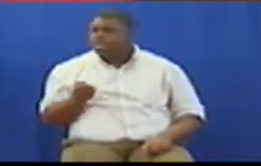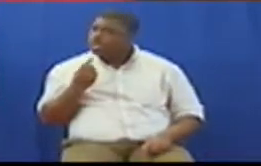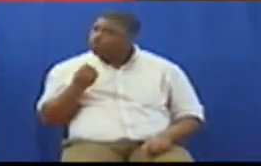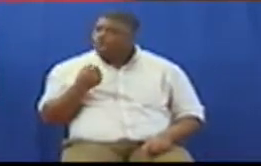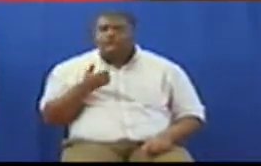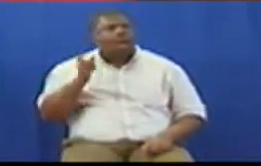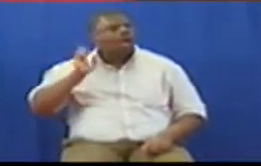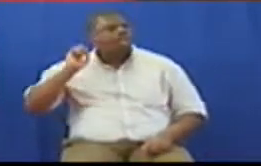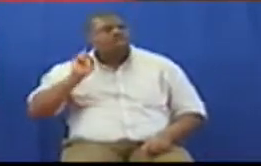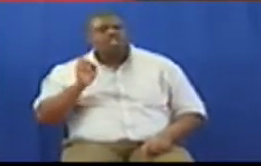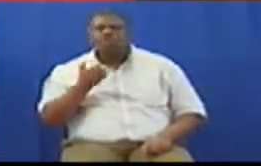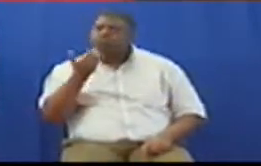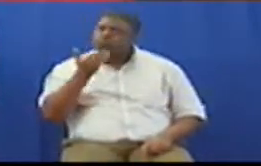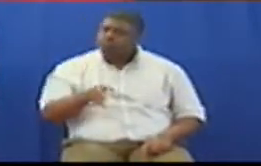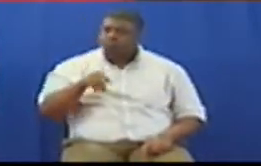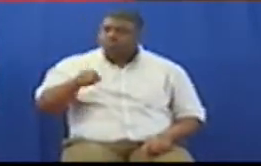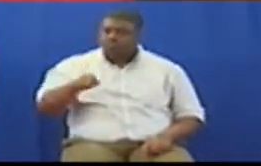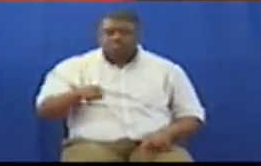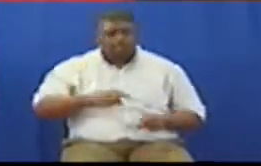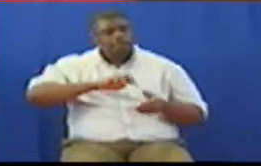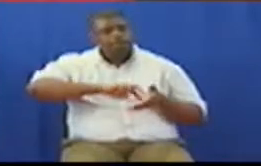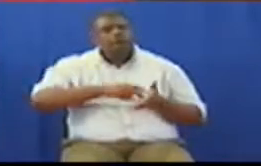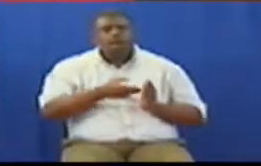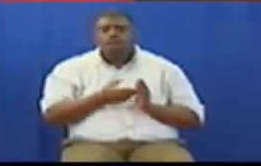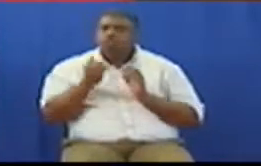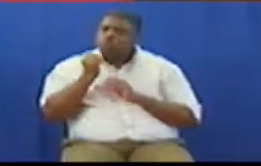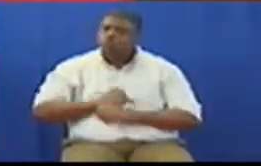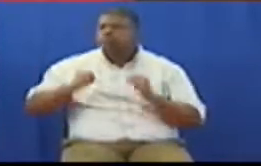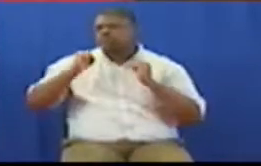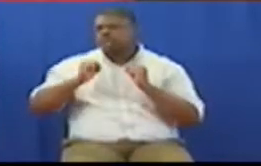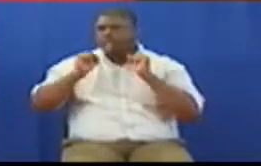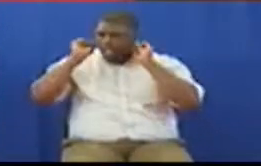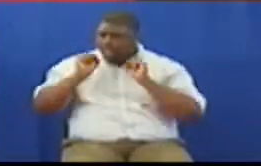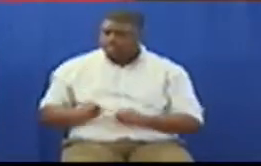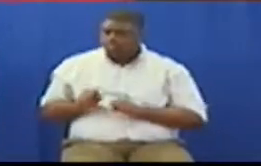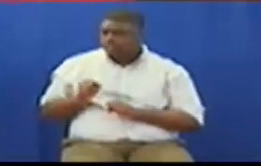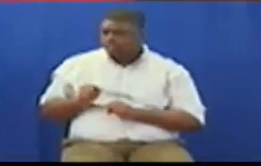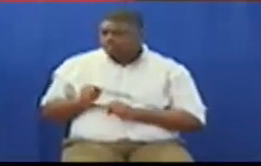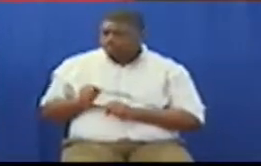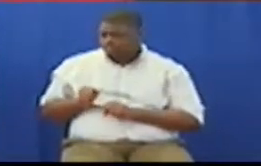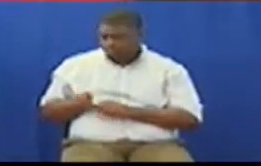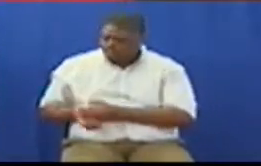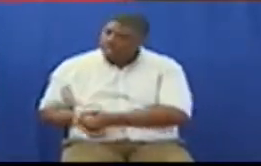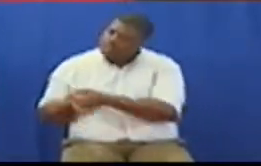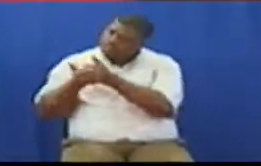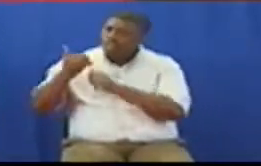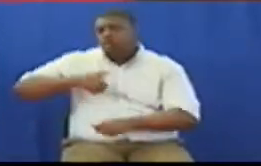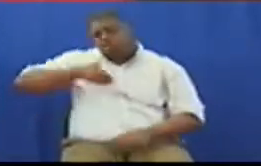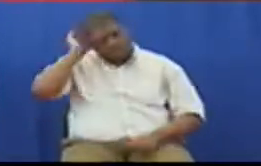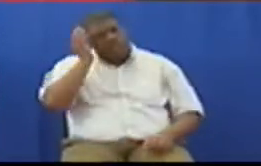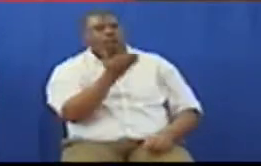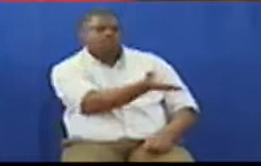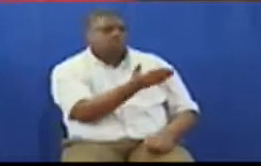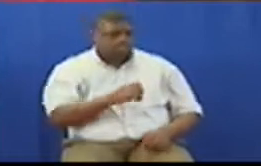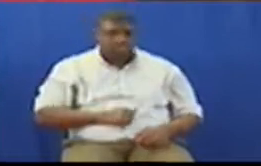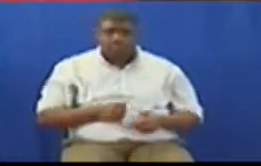kwa sababu ni survival strategy. Ni lazima serikali sasa isaidie. Kwa kwangu kuna beri ya fulani wanazuia watu wa